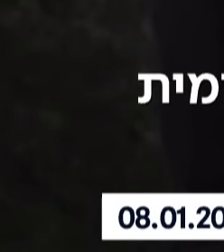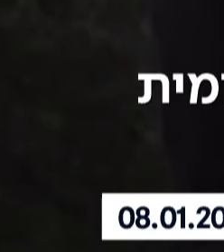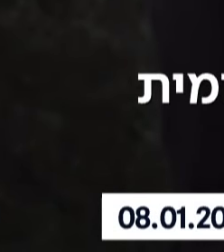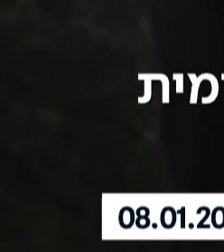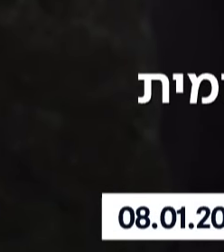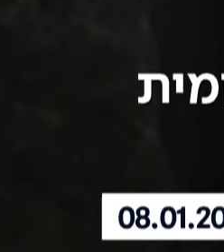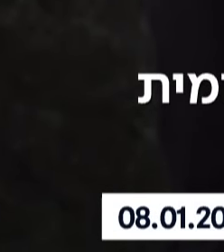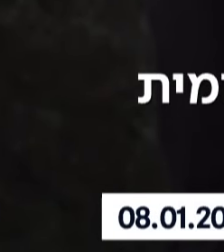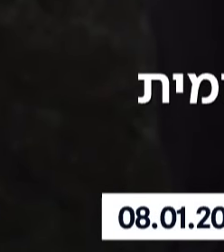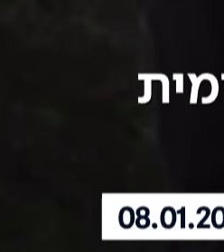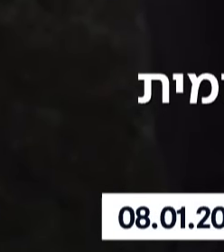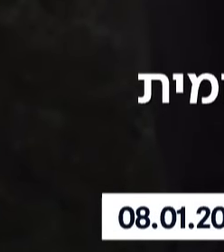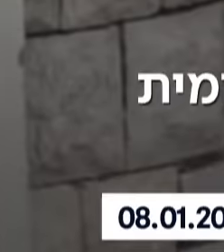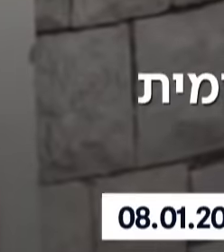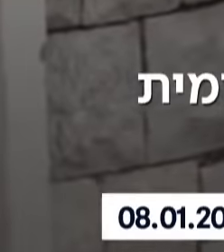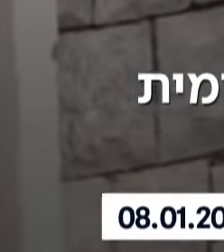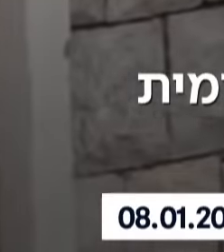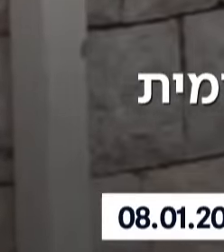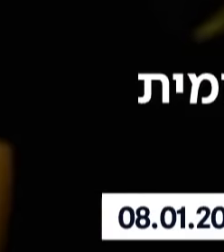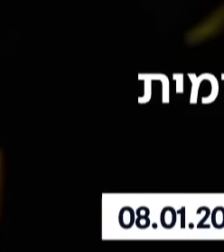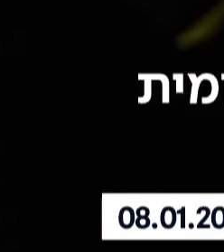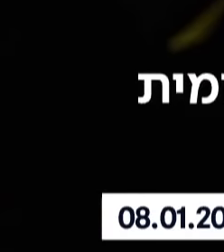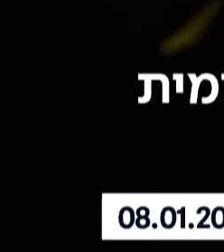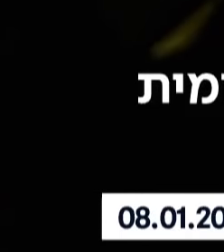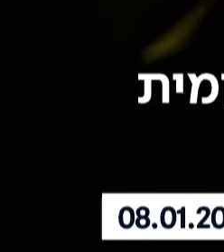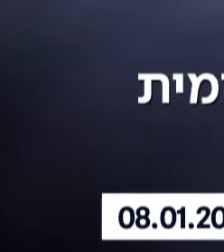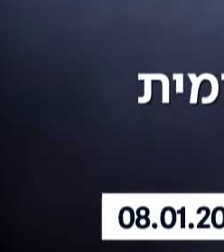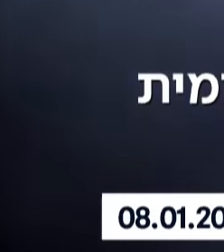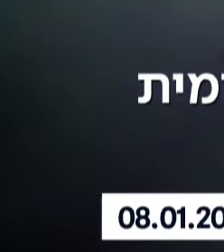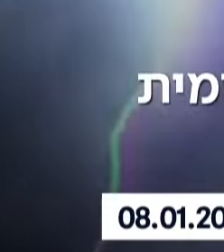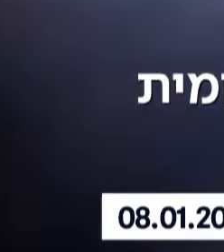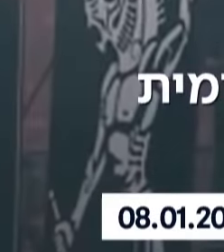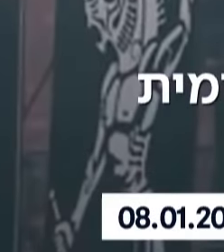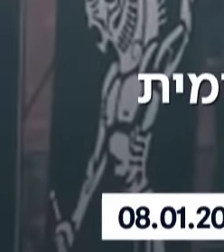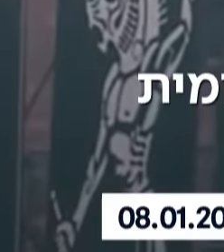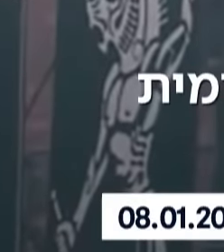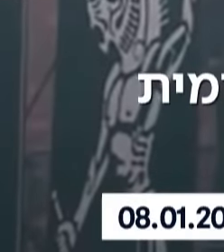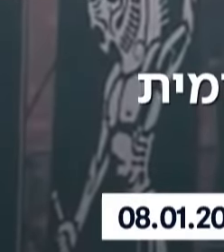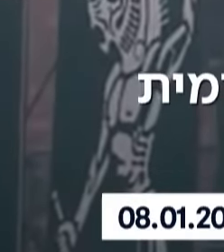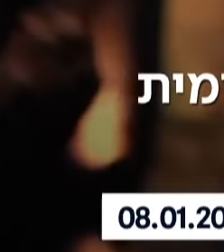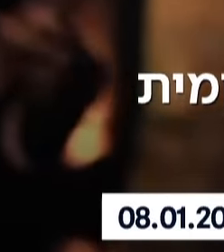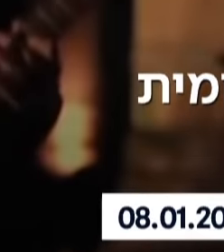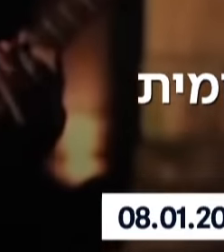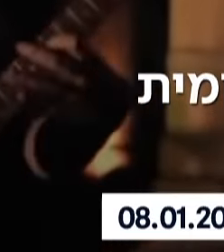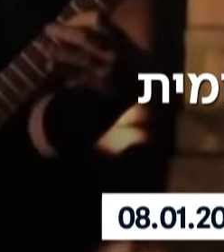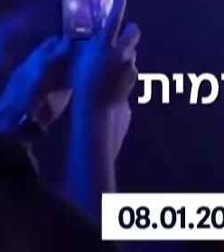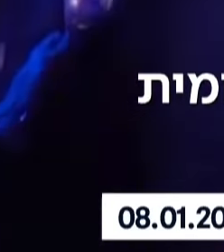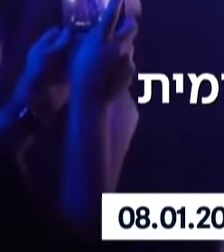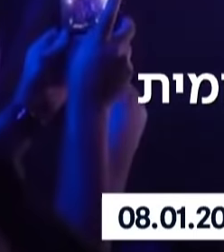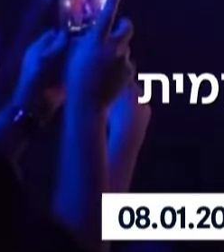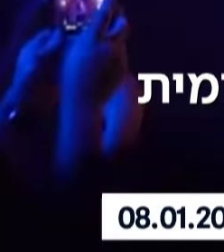put a note. Don't tell lies, Jew. המסע המיוחד של מורד שנן, טורקי ארמני יליד ירושלים, שהקים להקת רוק